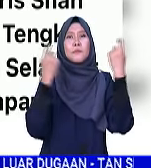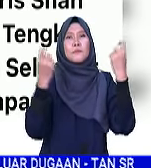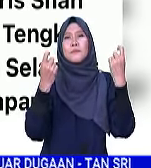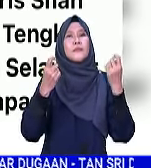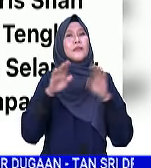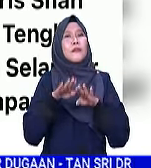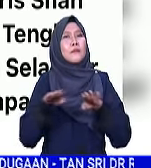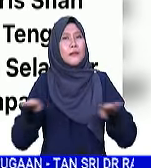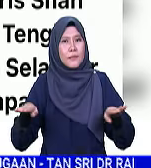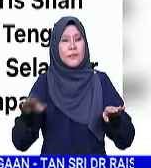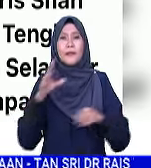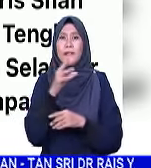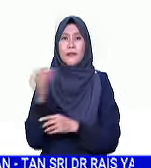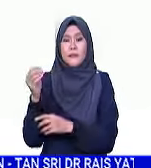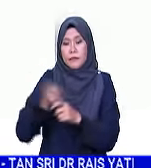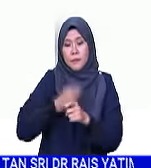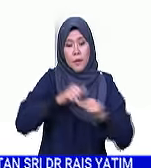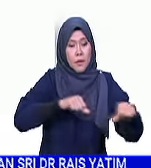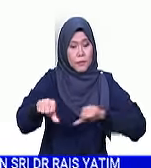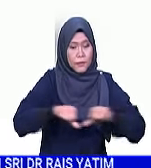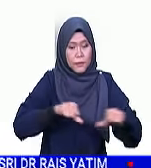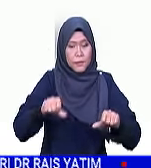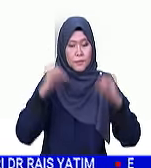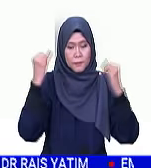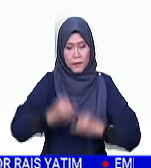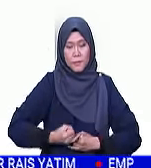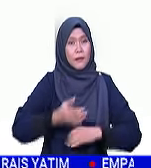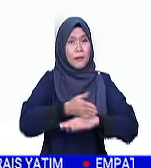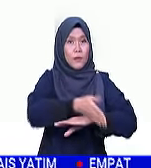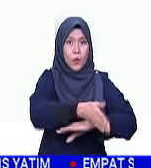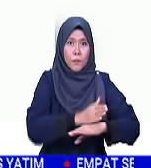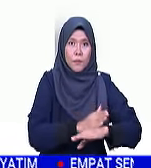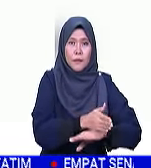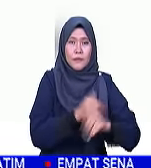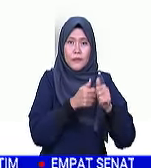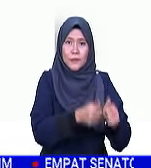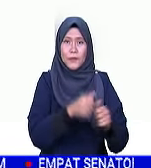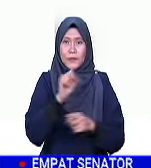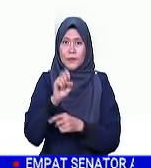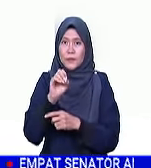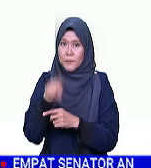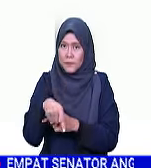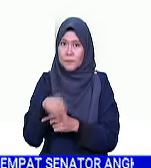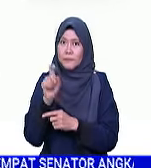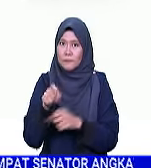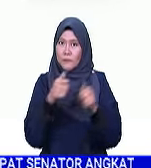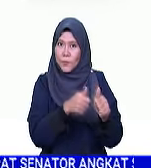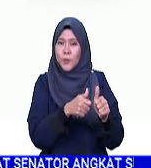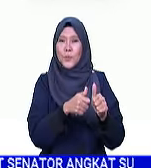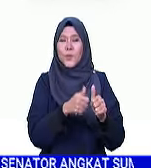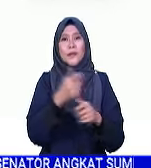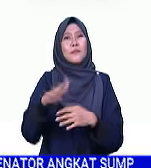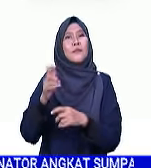suasana sederhana dan setiap aktiviti melibatkan ibadah korban dilaksanakan mengikut prosedur operasi standard SOP yang